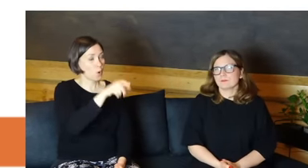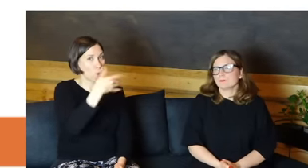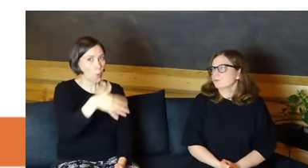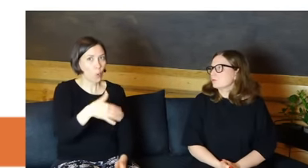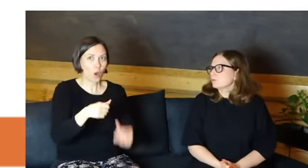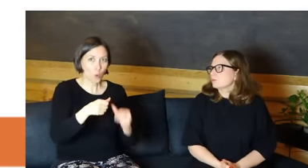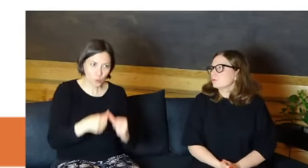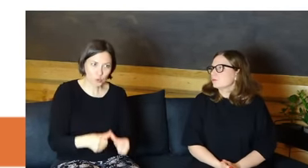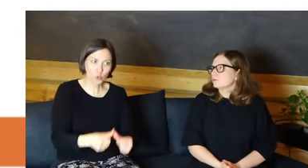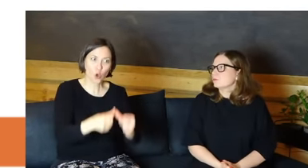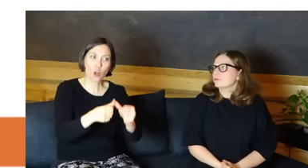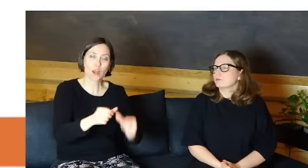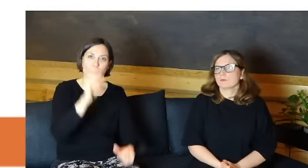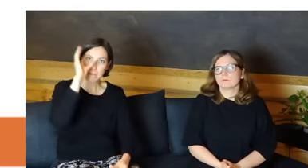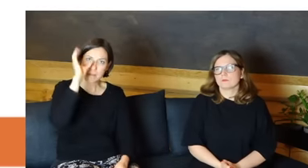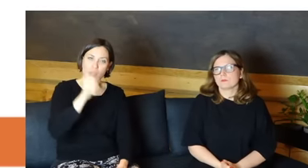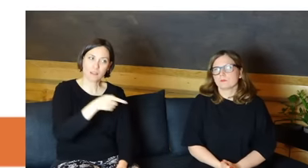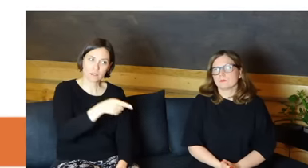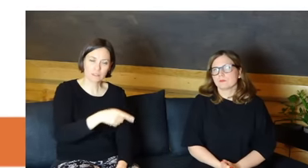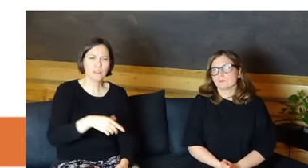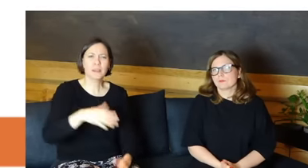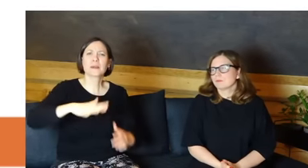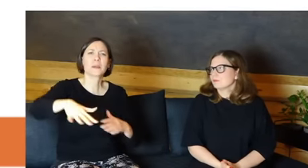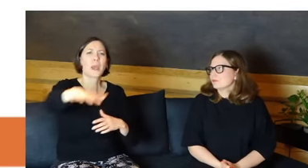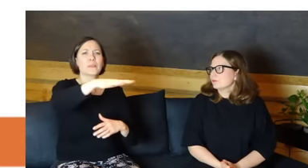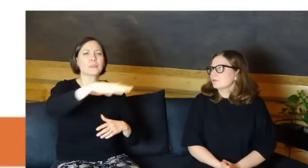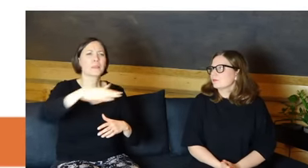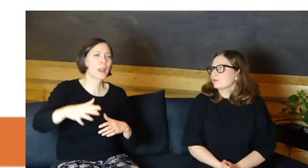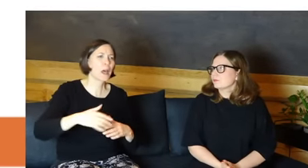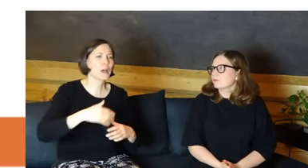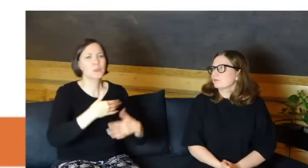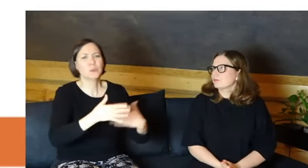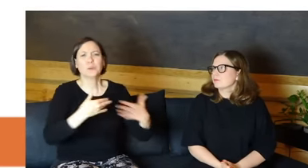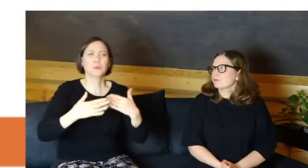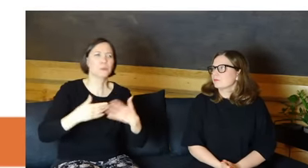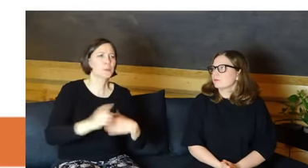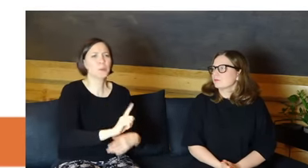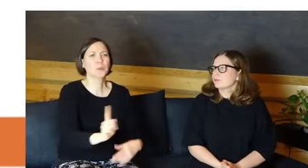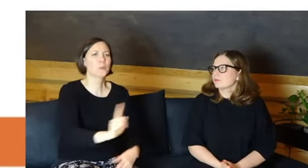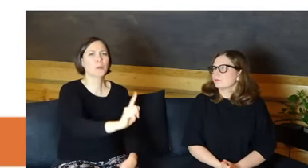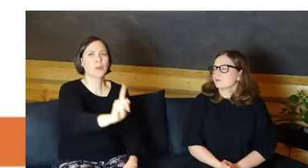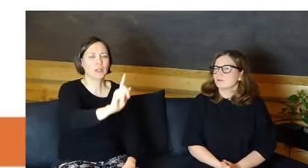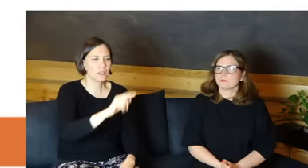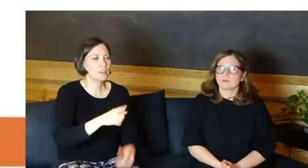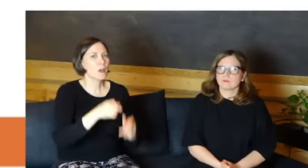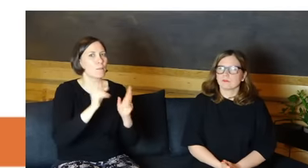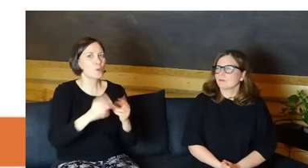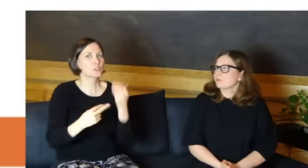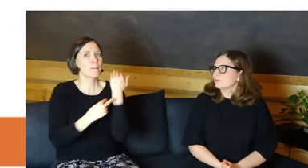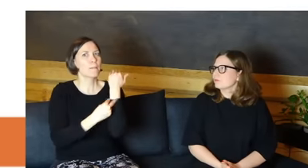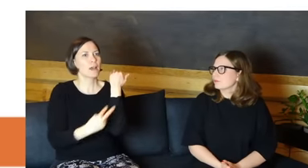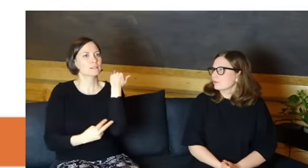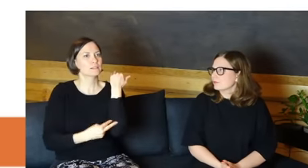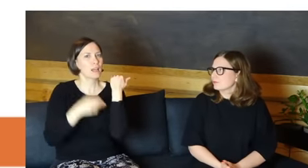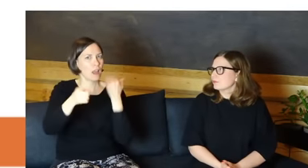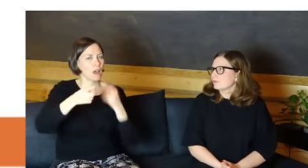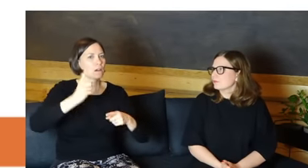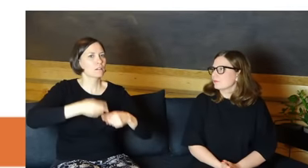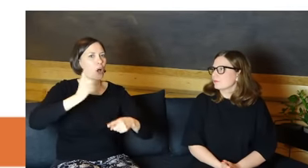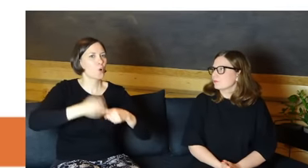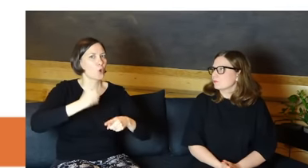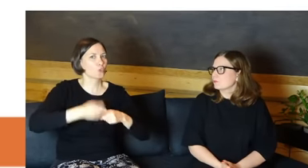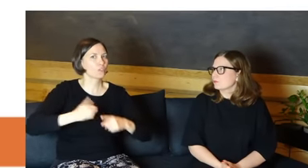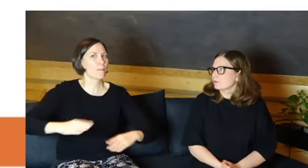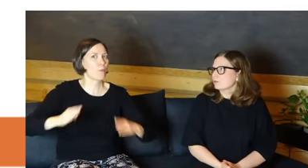uskollinen mies. Se on rymynyt tuolla kentälläkin vähän ja sitten se on pitänyt tuolta tuota Mäntsälän raudottamoa pystyssä,